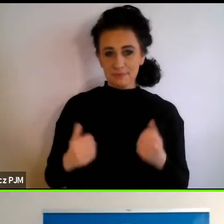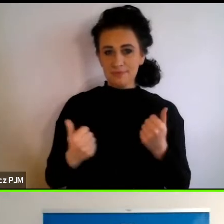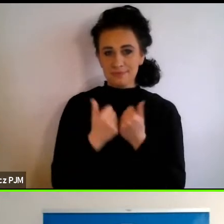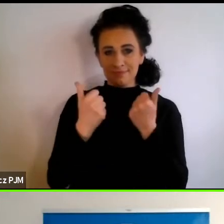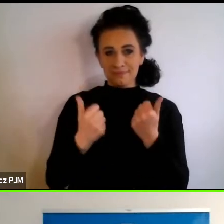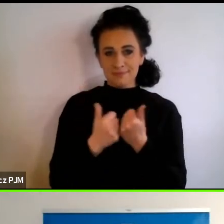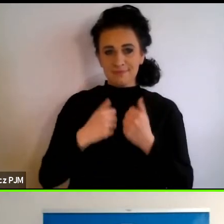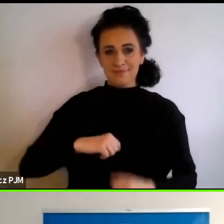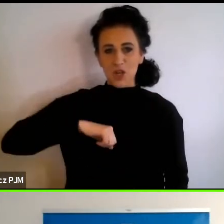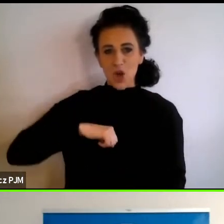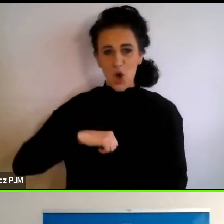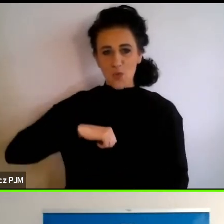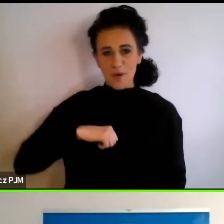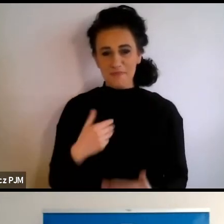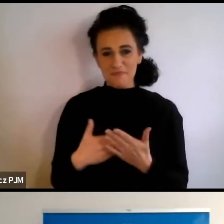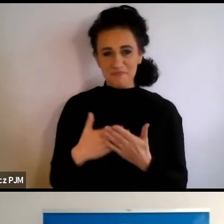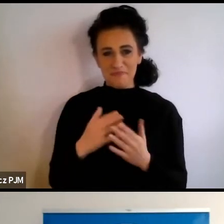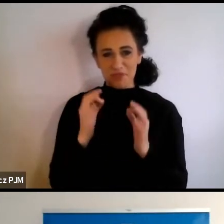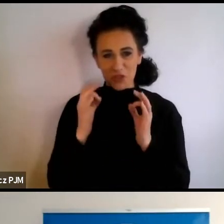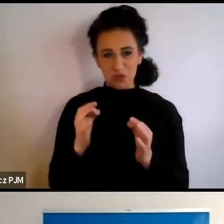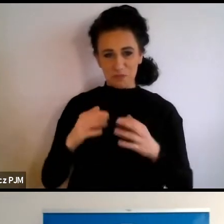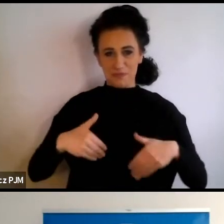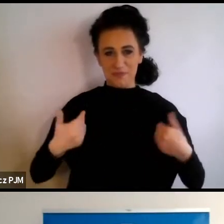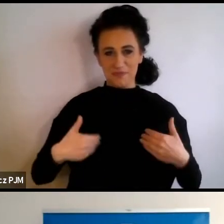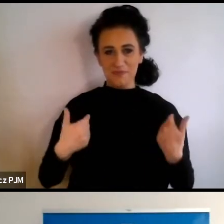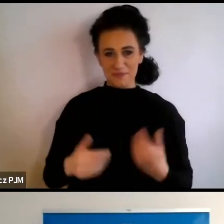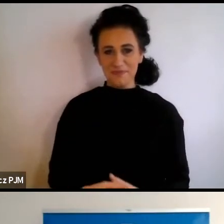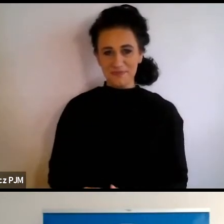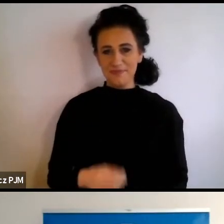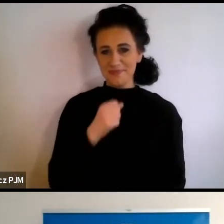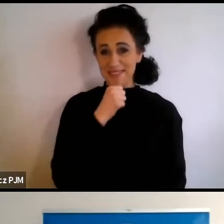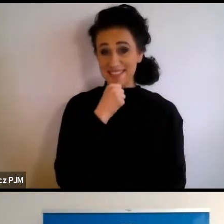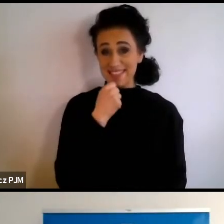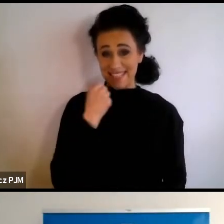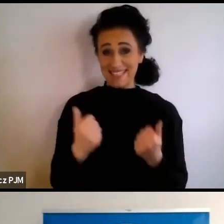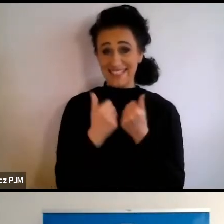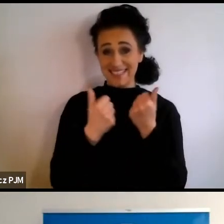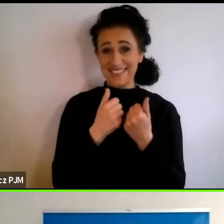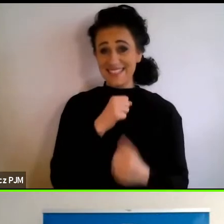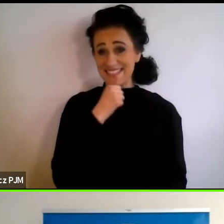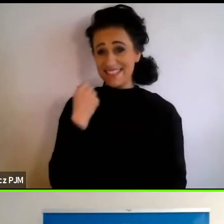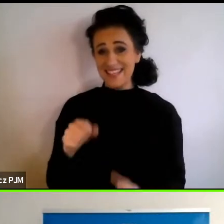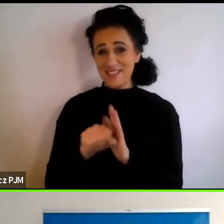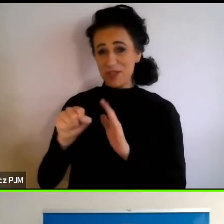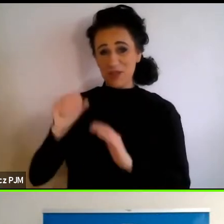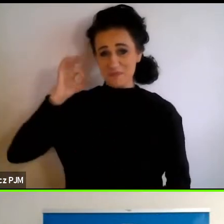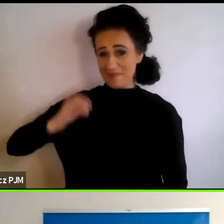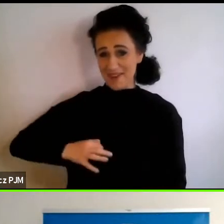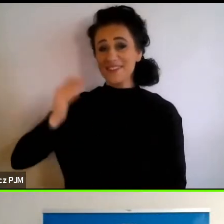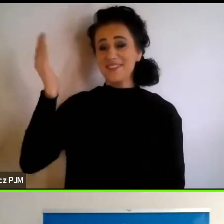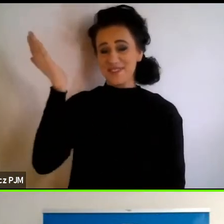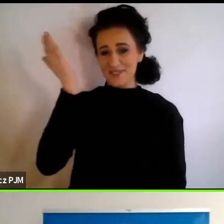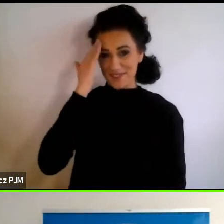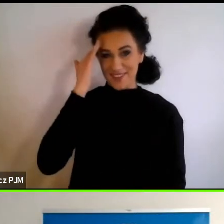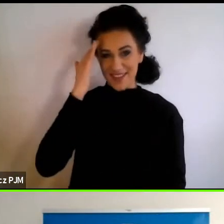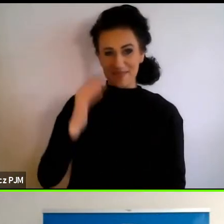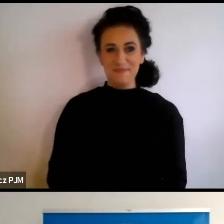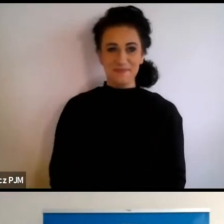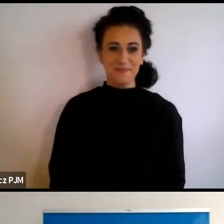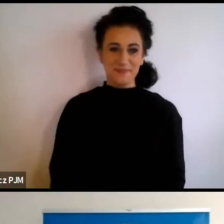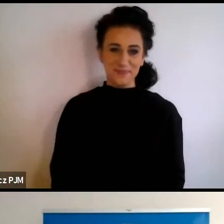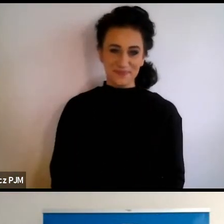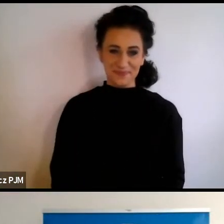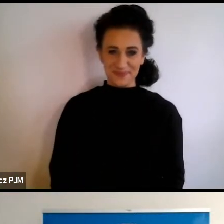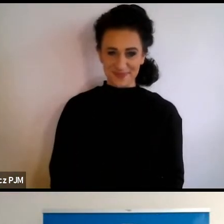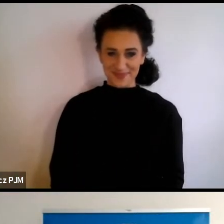gołębie zahartowane, chyba nie muszę... Ja jestem stary Kraków, starszy od pani, to ja wiem. One dadzą. Anna je kopała po kostkach, to może